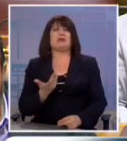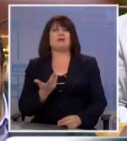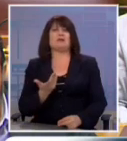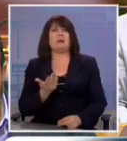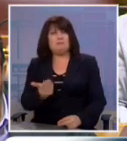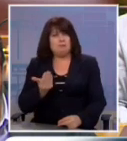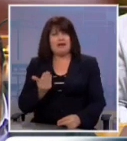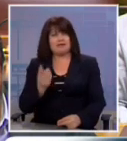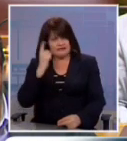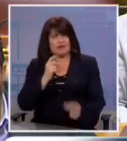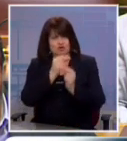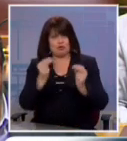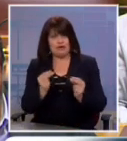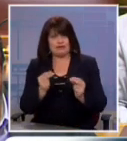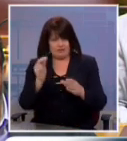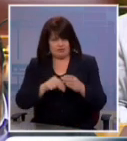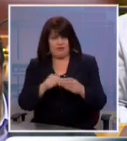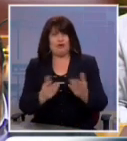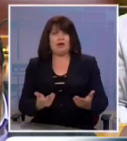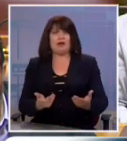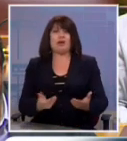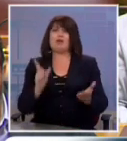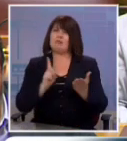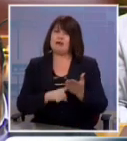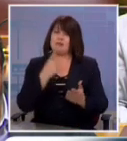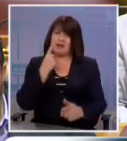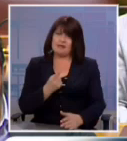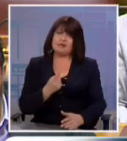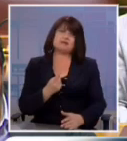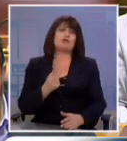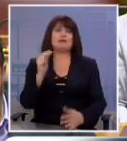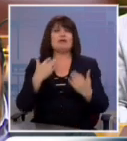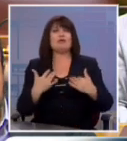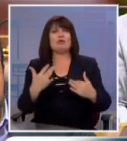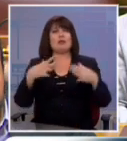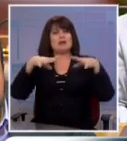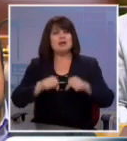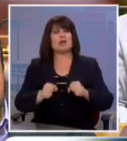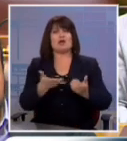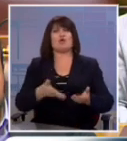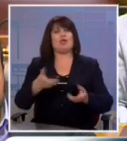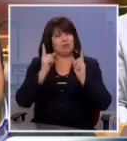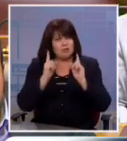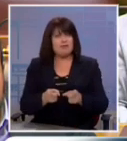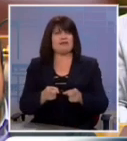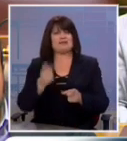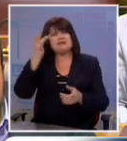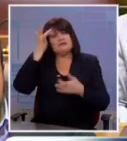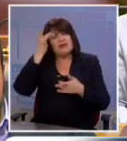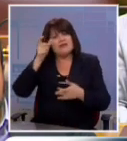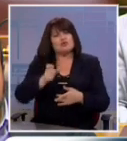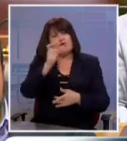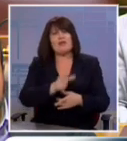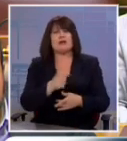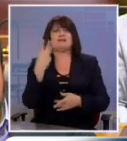το προδικάζει αυτό? Και γιατί δεν στέκεστε στο γεγονός ότι το σώμα αυτό είναι κυρίαρχο και θα αποφασίσει κατά τη συνείδηση